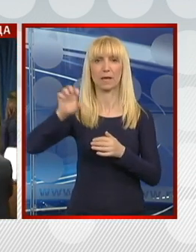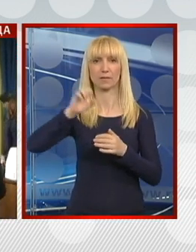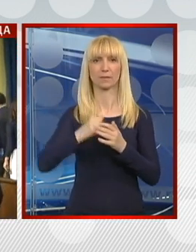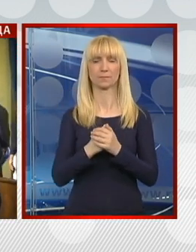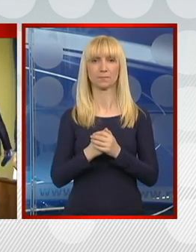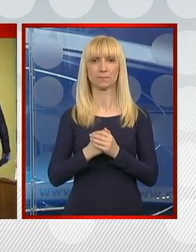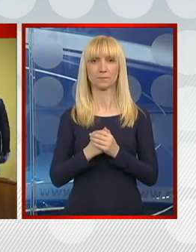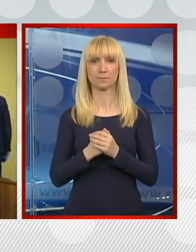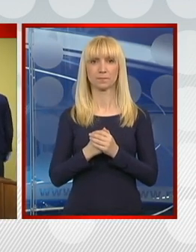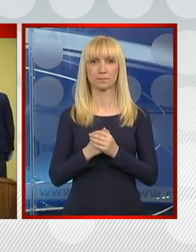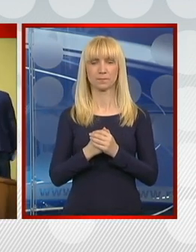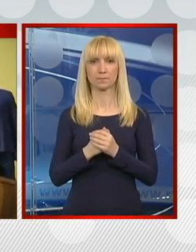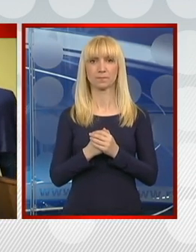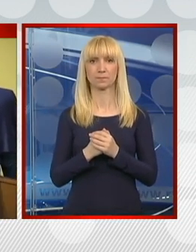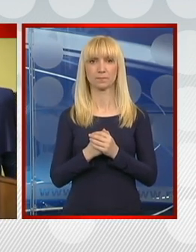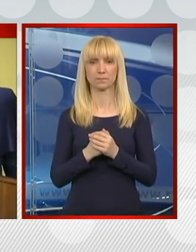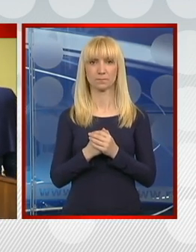evra.